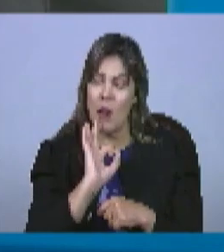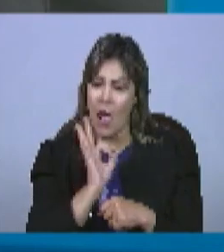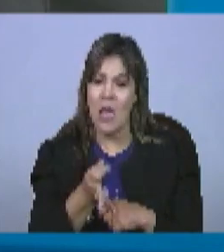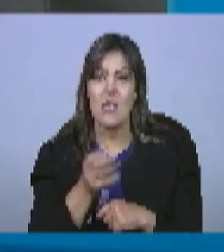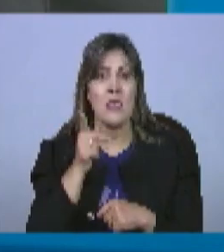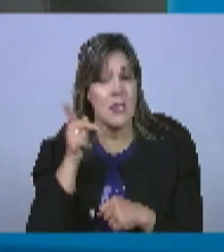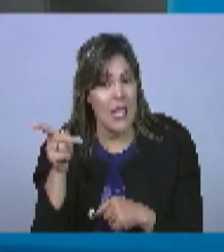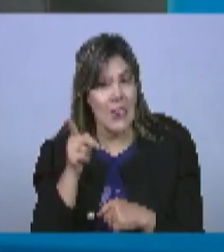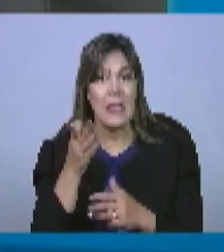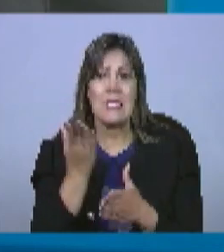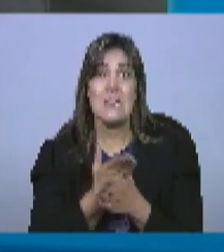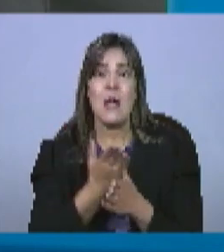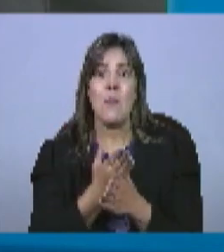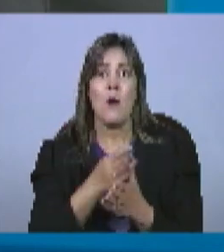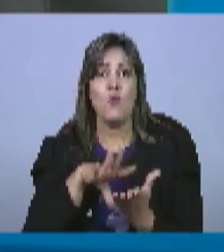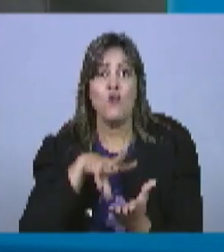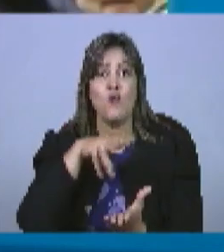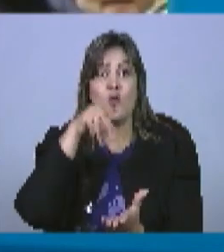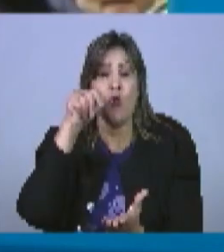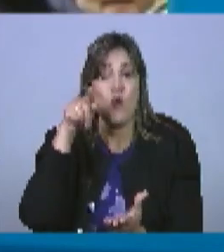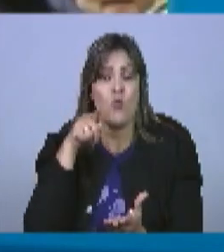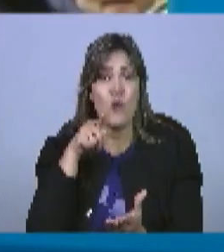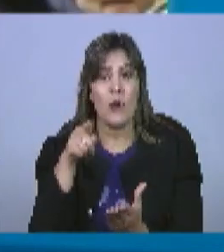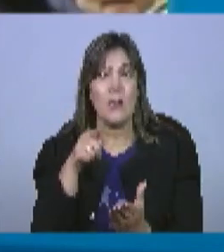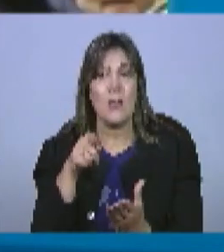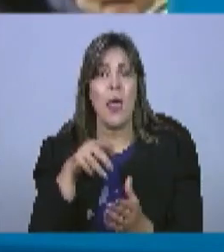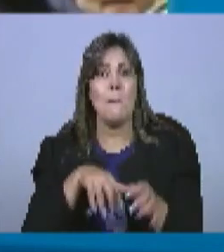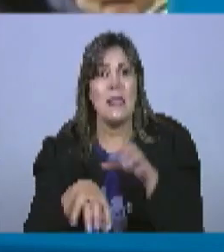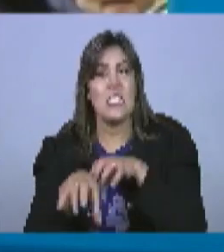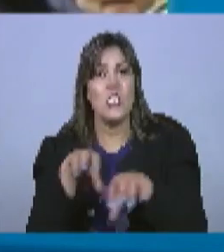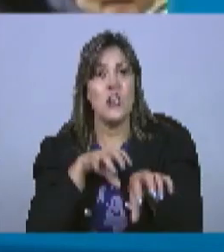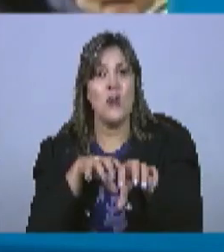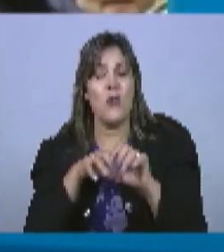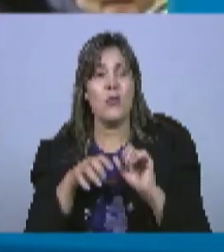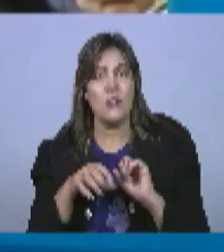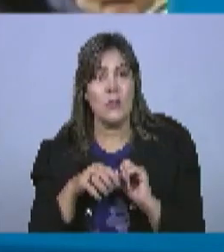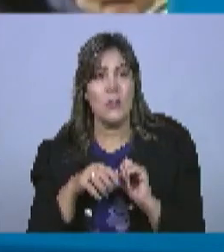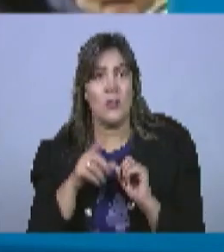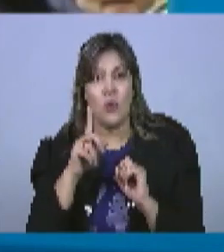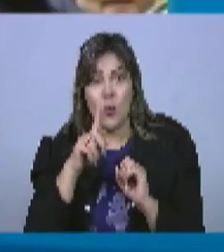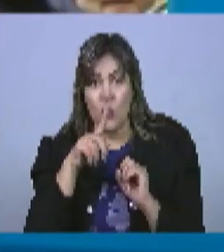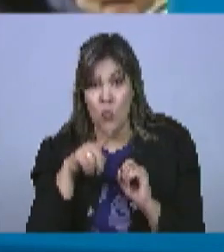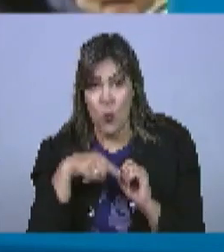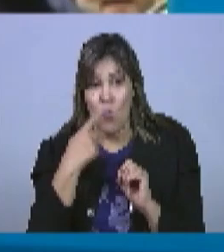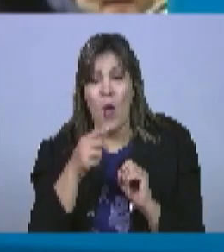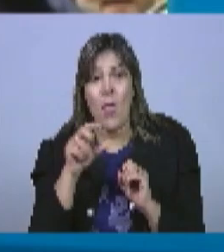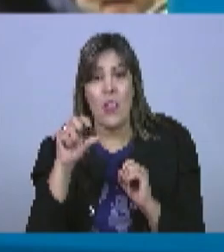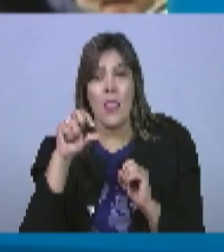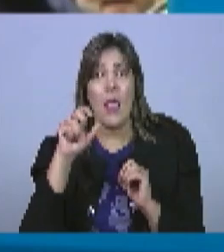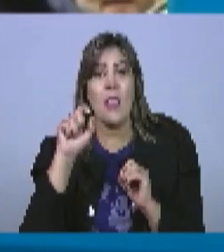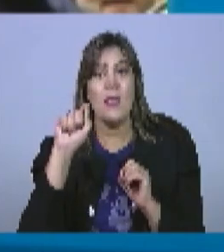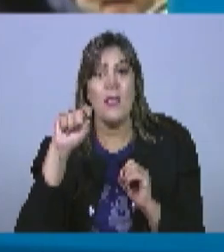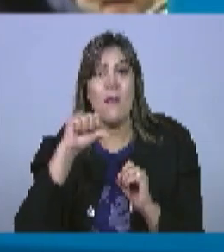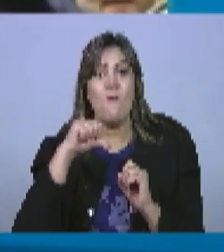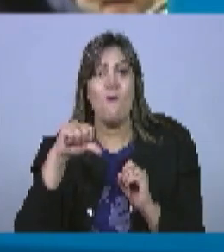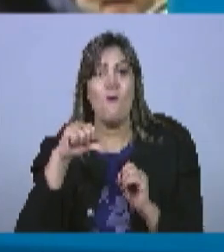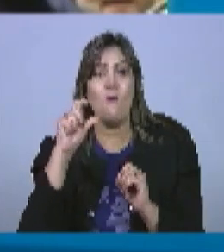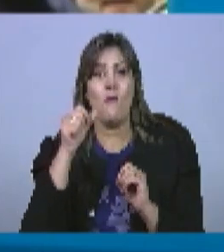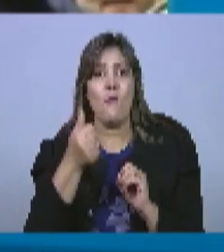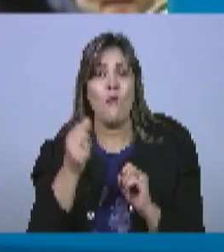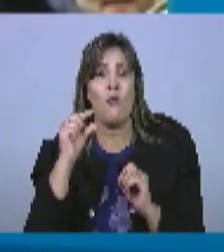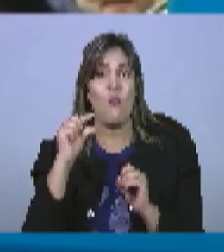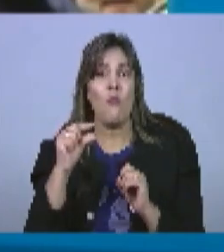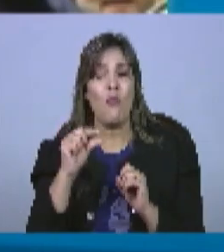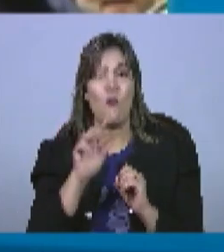ضالعا وان الصاروخ الذي استخدم هو ايراني وذكرت ان فؤاد شكر هو من قام بالتخطيط الى هذه